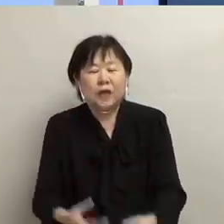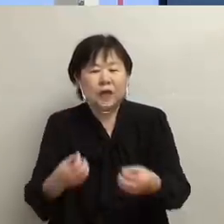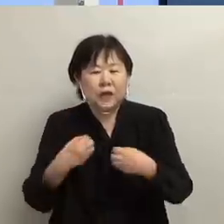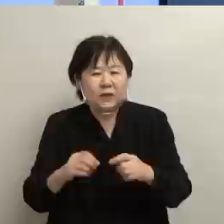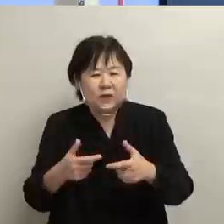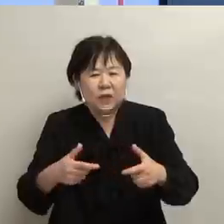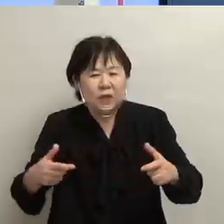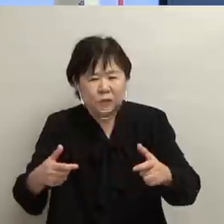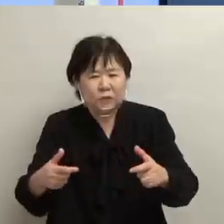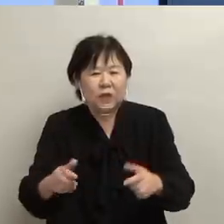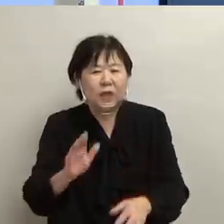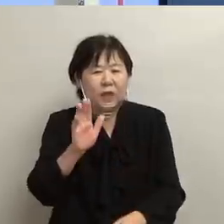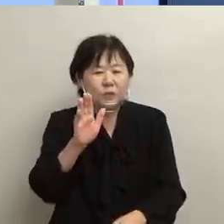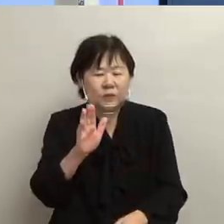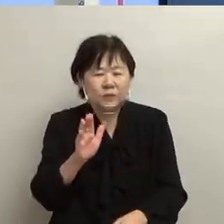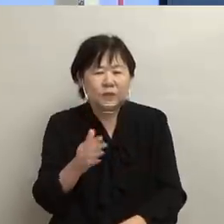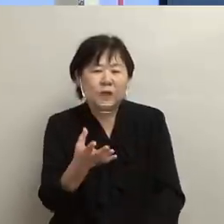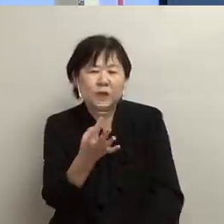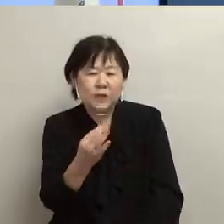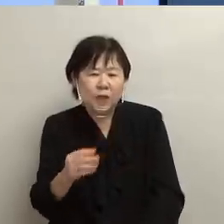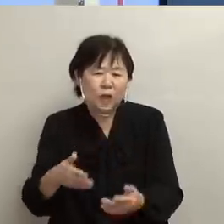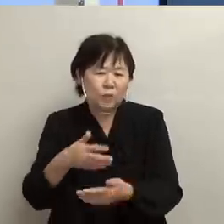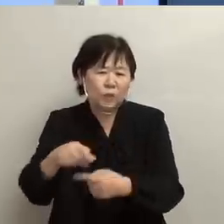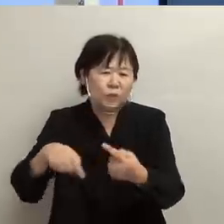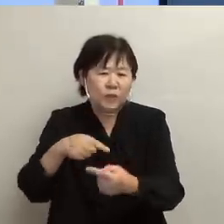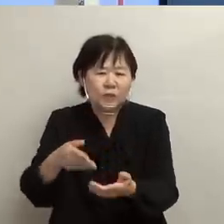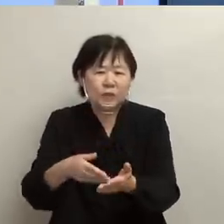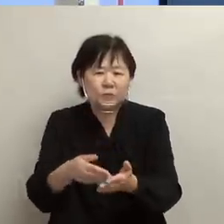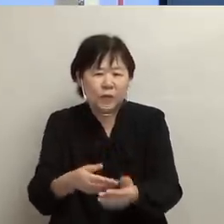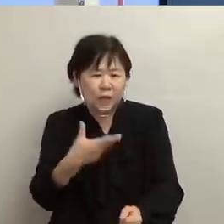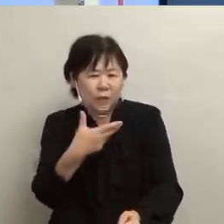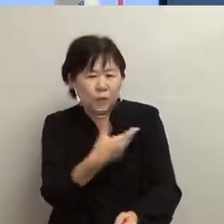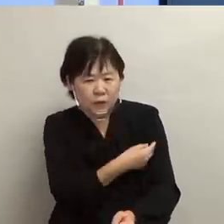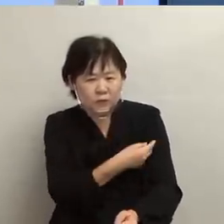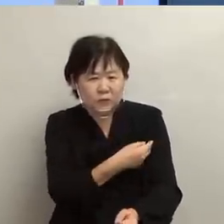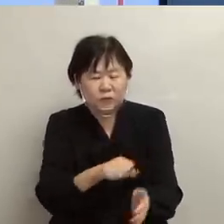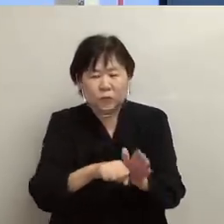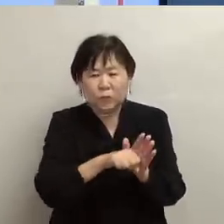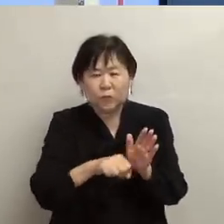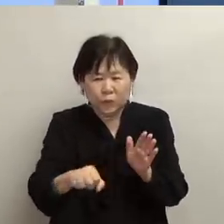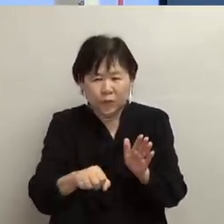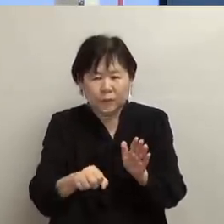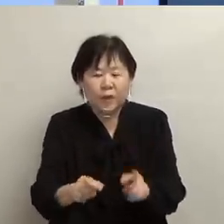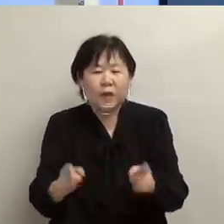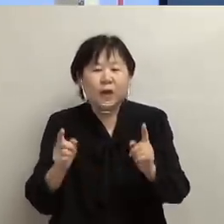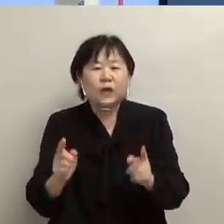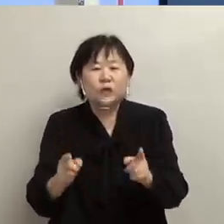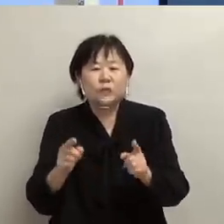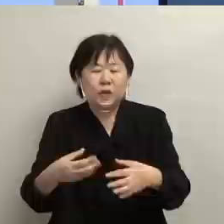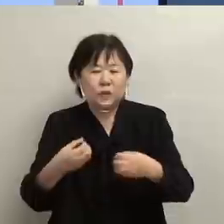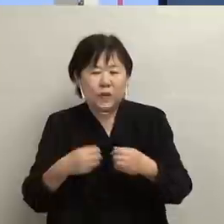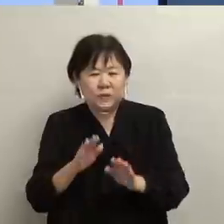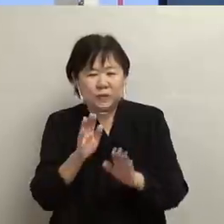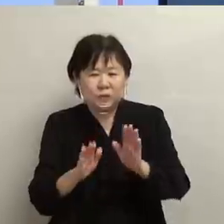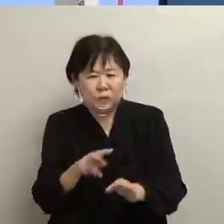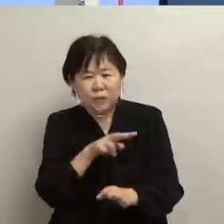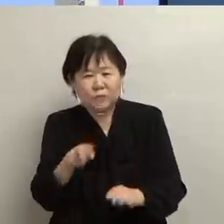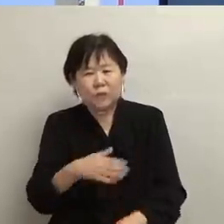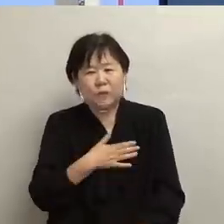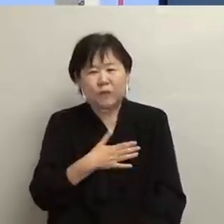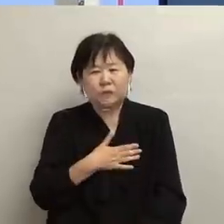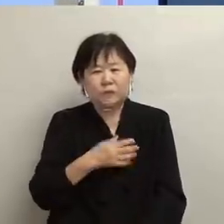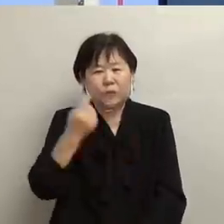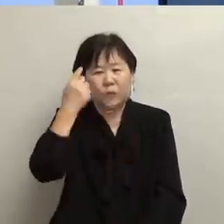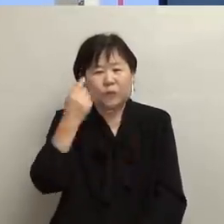が続いておりますが何度も申し上げている道にワクチン接種の有効性は阿呆件の感染状況からも明らかだとこんな風に